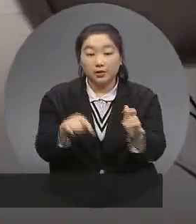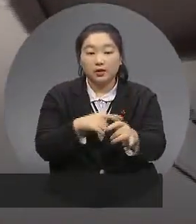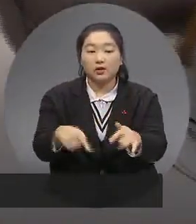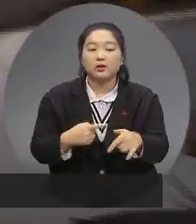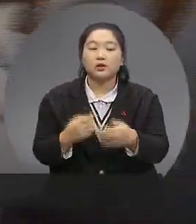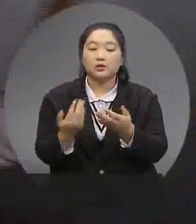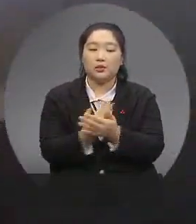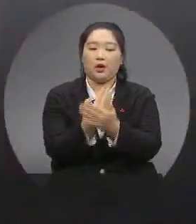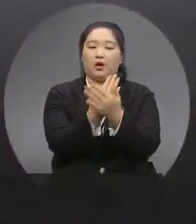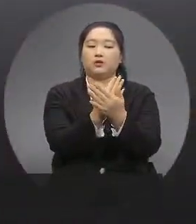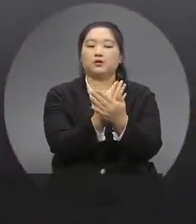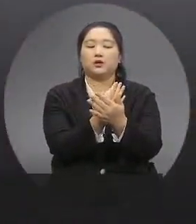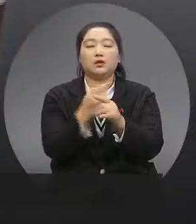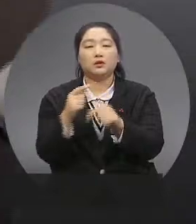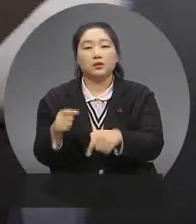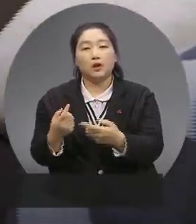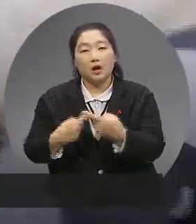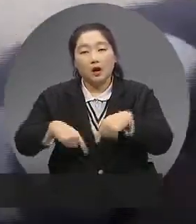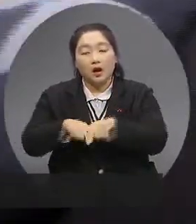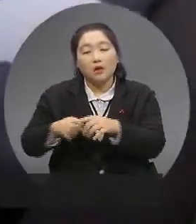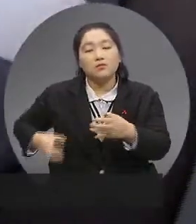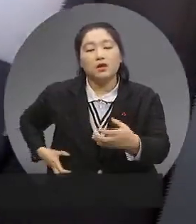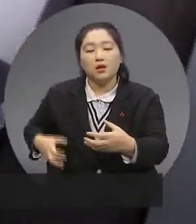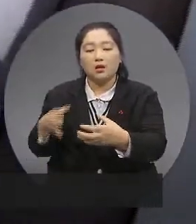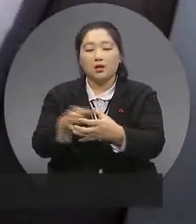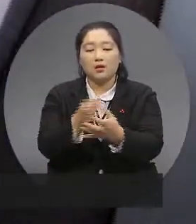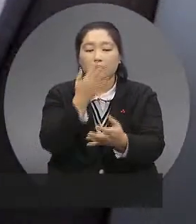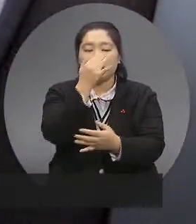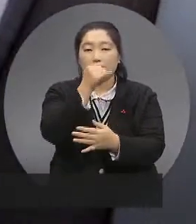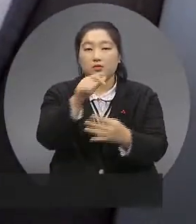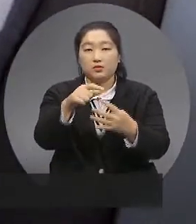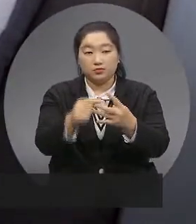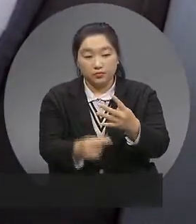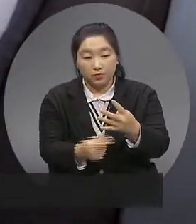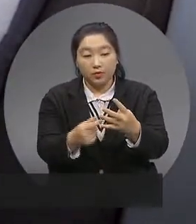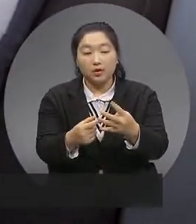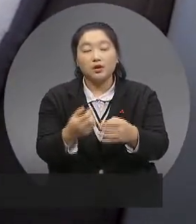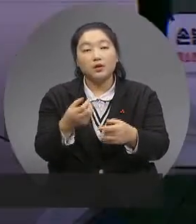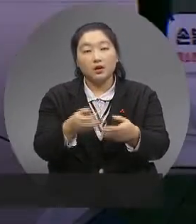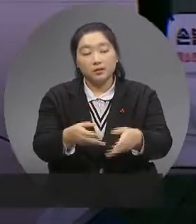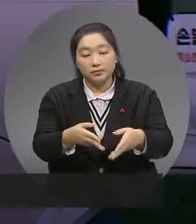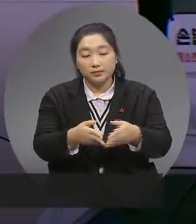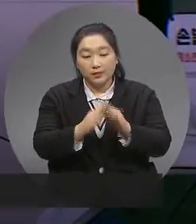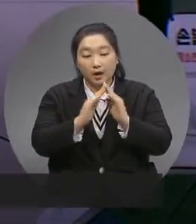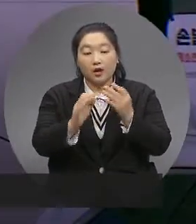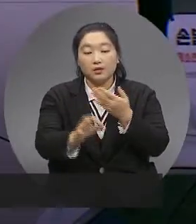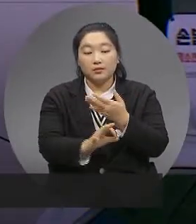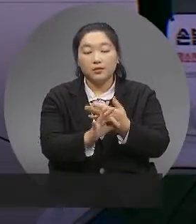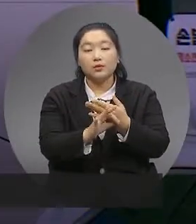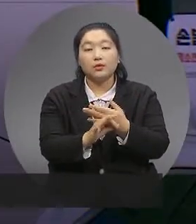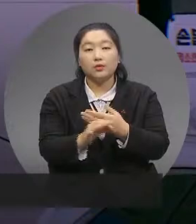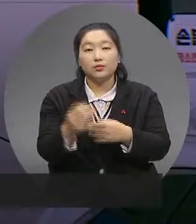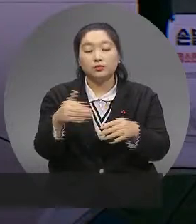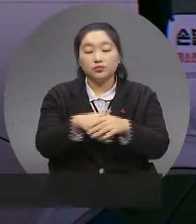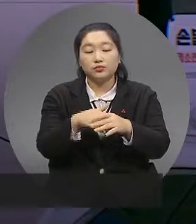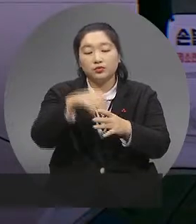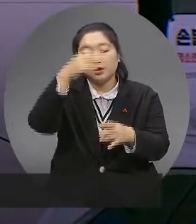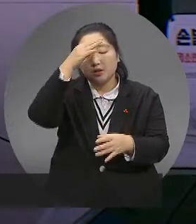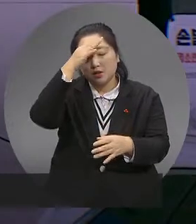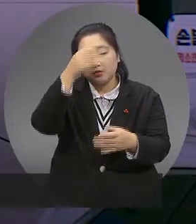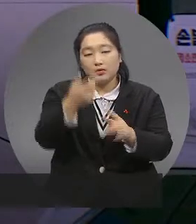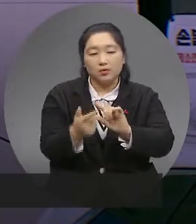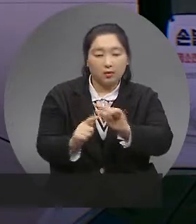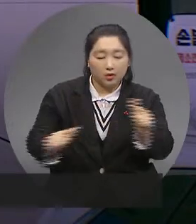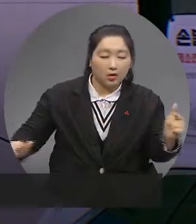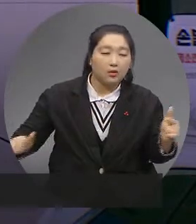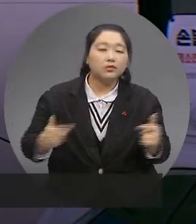많이 이제 발전이 되고 또 이들이 다 같이 협업할 수 있는 무언가가 프로젝트가 또 생긴다면 저희는 그게